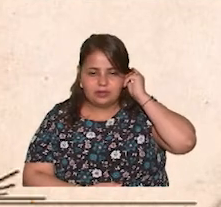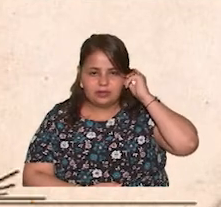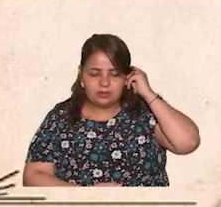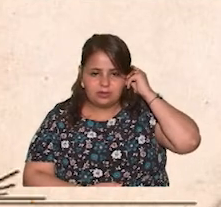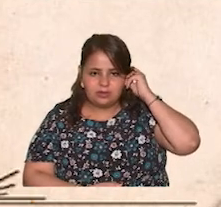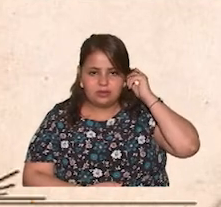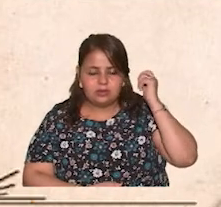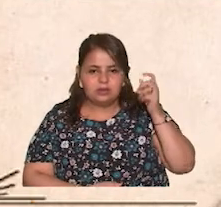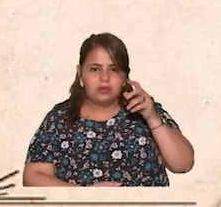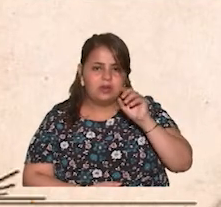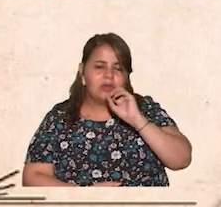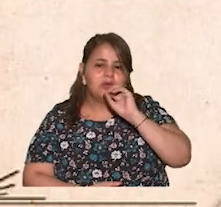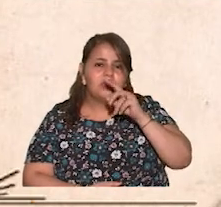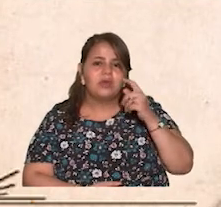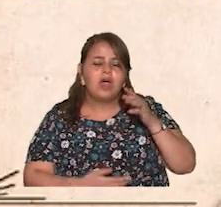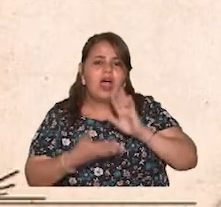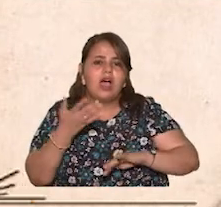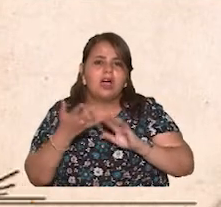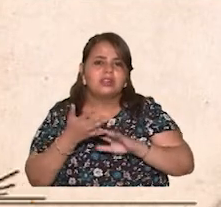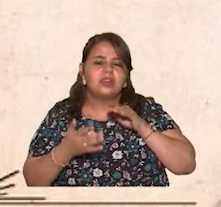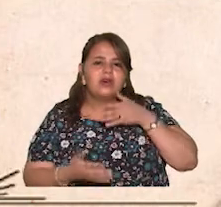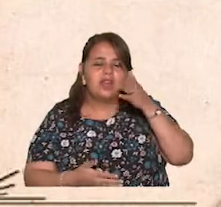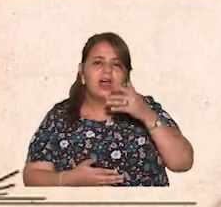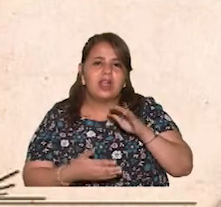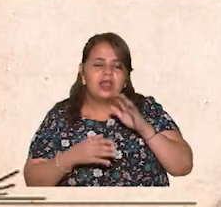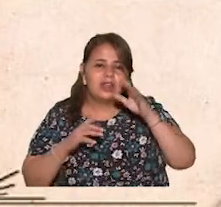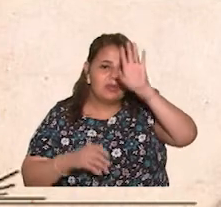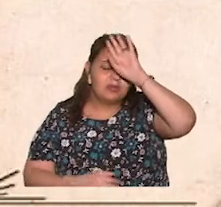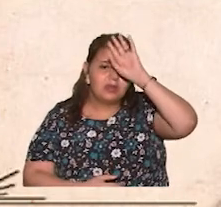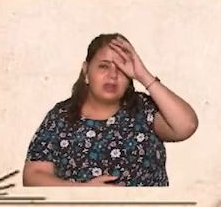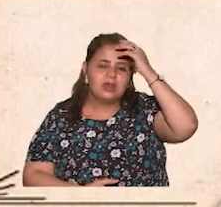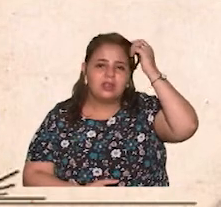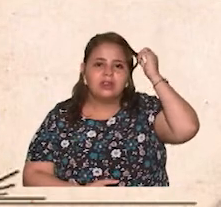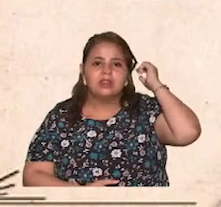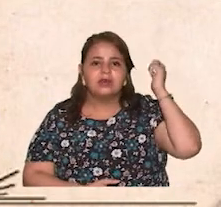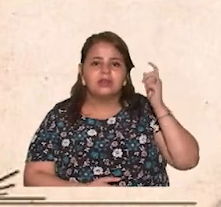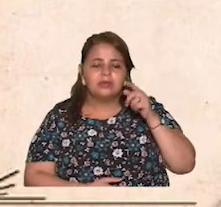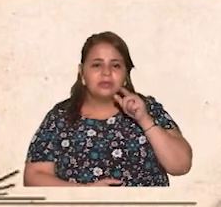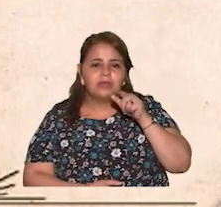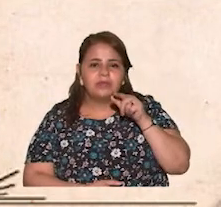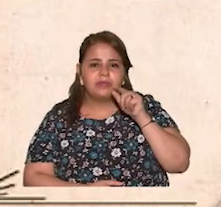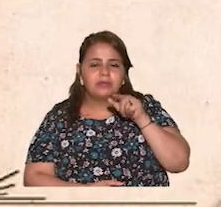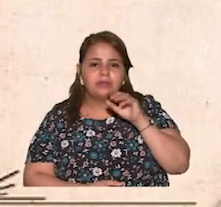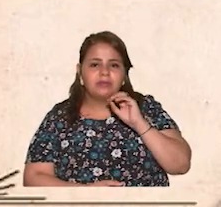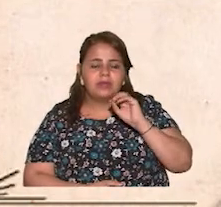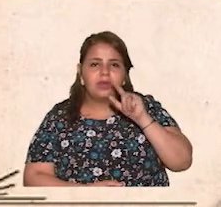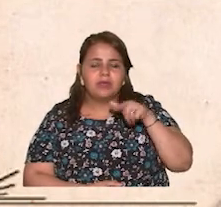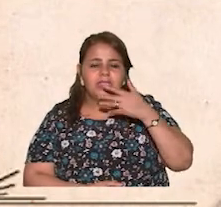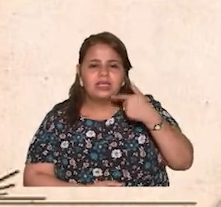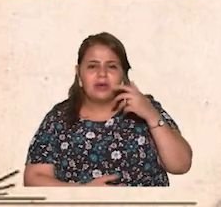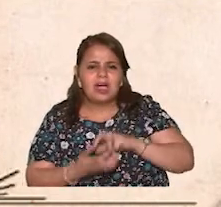ولا اخطر من كده لما راحوا للملك داريوس وقالوا له اللي هيطلب حاجه من غير الهك هيرميه في جب الاسود، ما